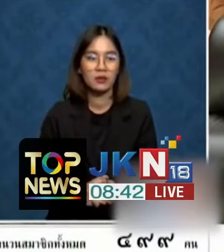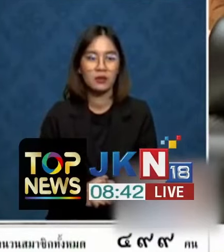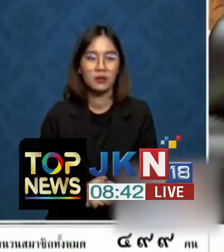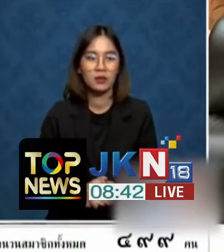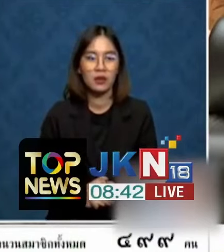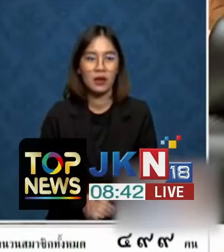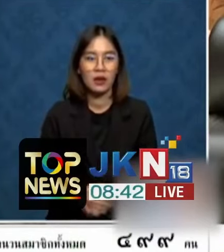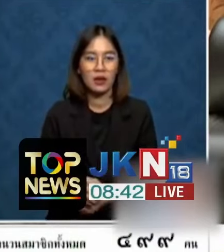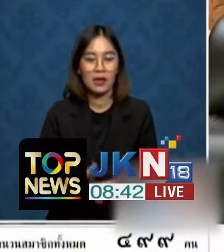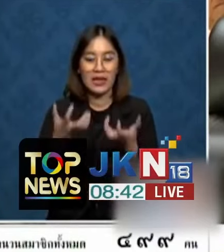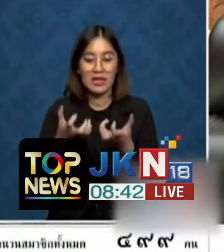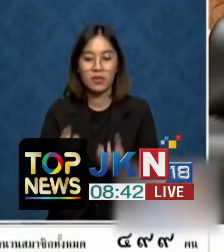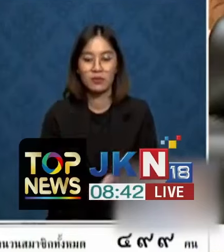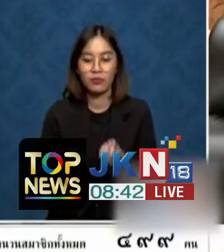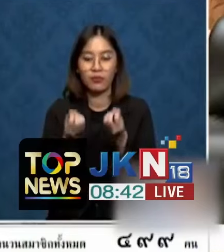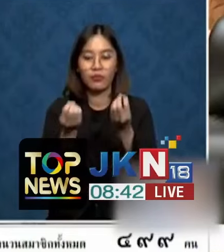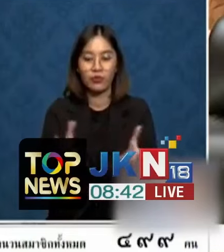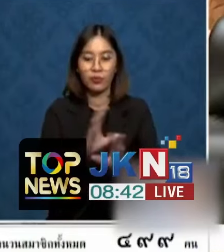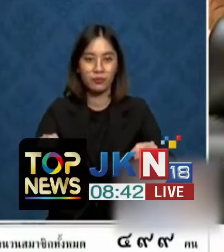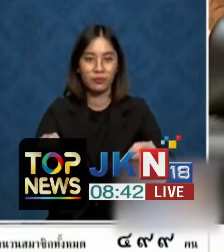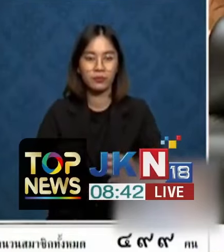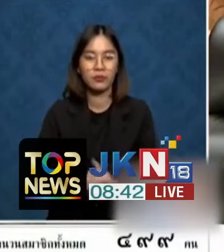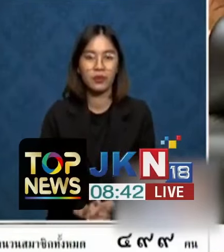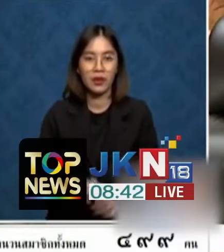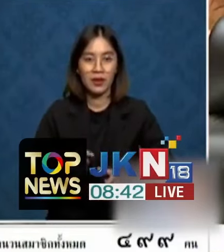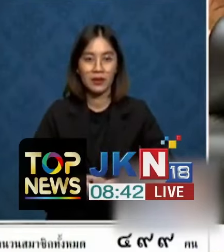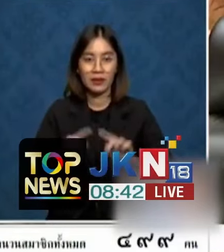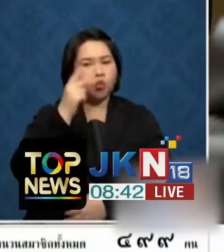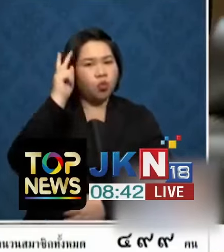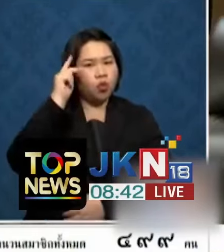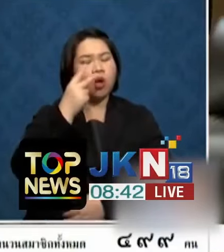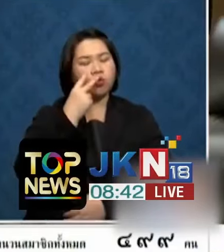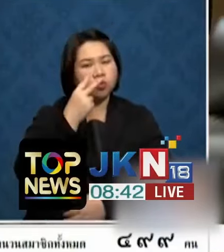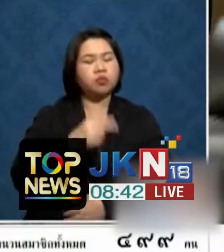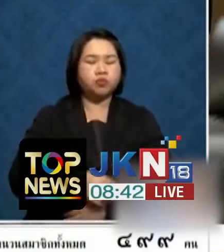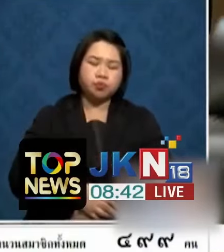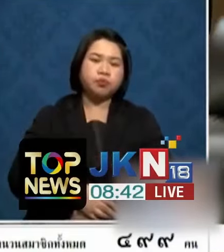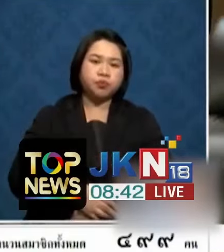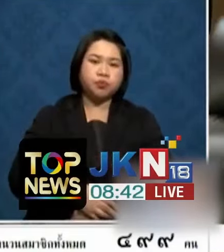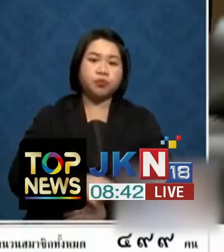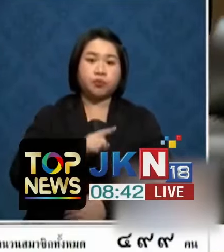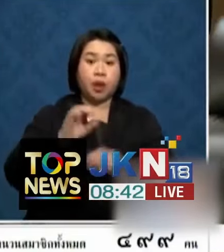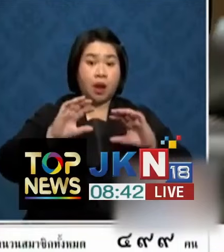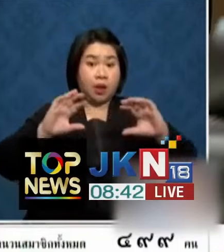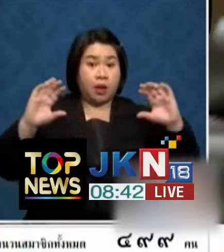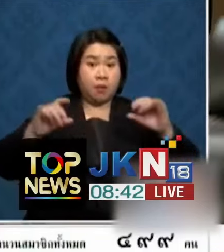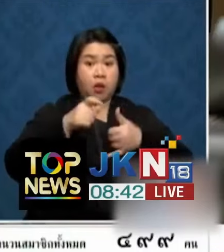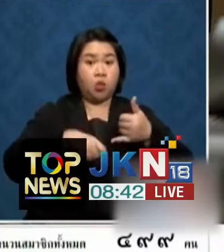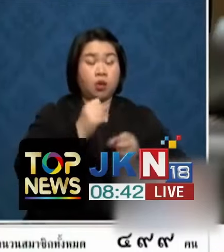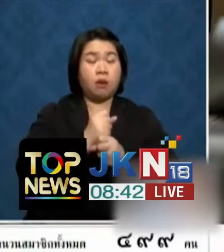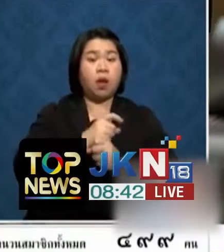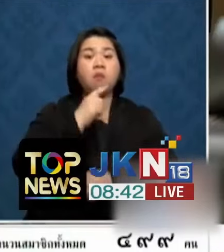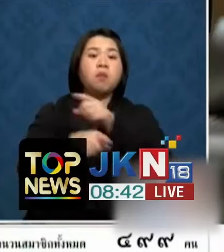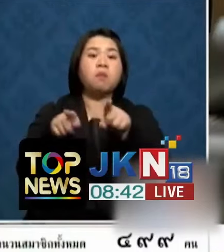กู้มาแจกฉะนั้นมันคนละเวอร์ชันกันนะลองฟังดูครับ มีคนในรัฐบาลอ้างว่าเราก็